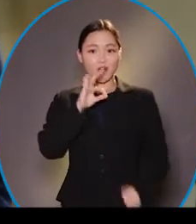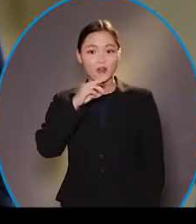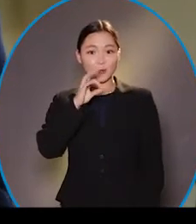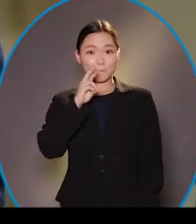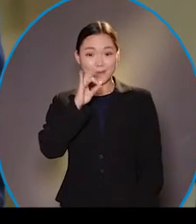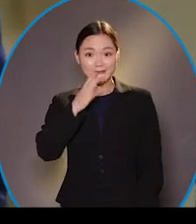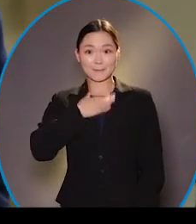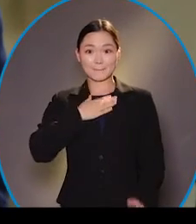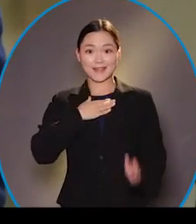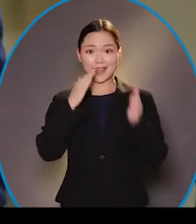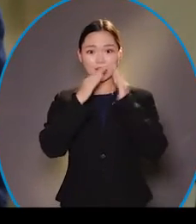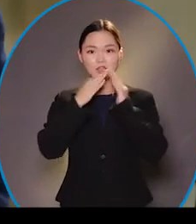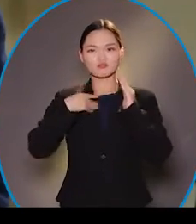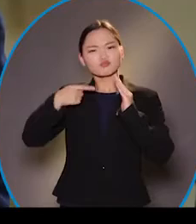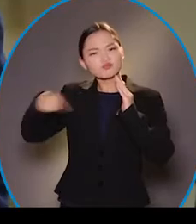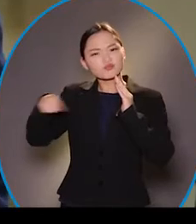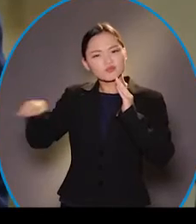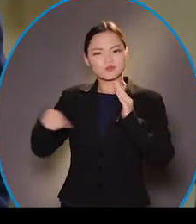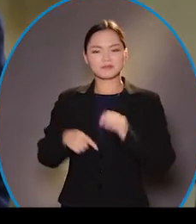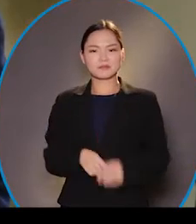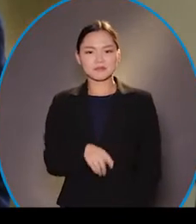Автомобиль гэр мадагчаар.